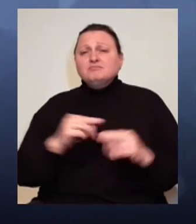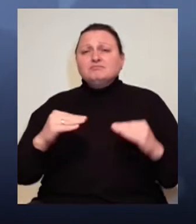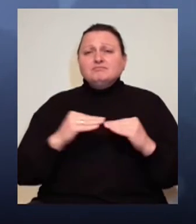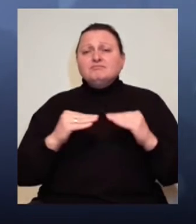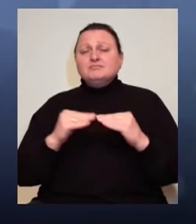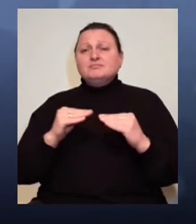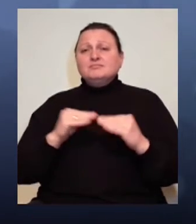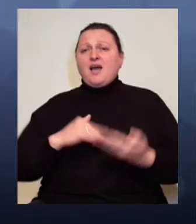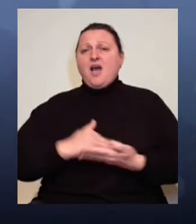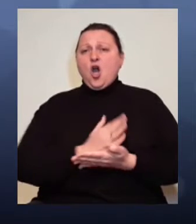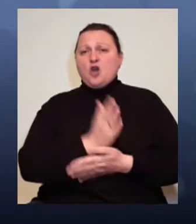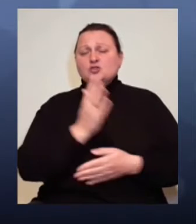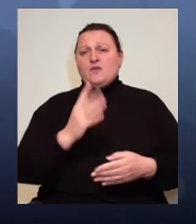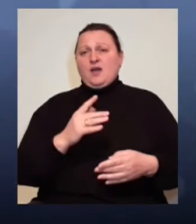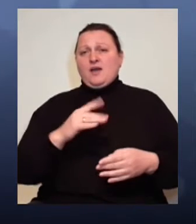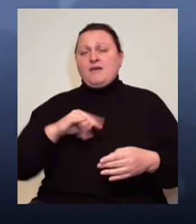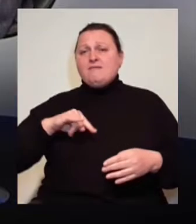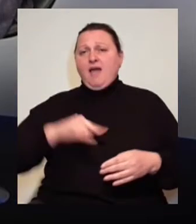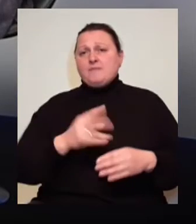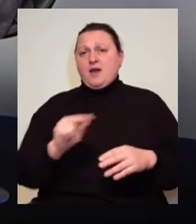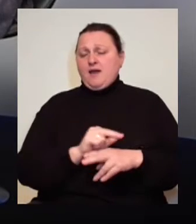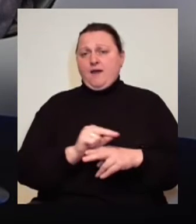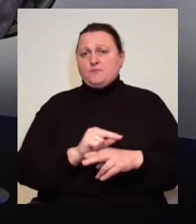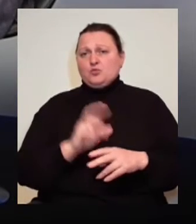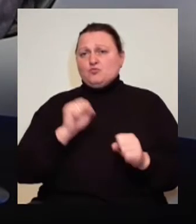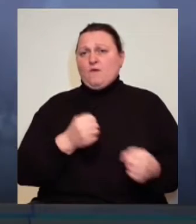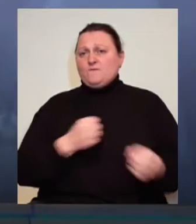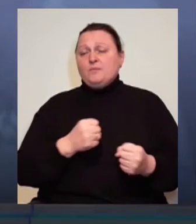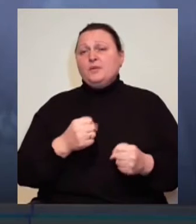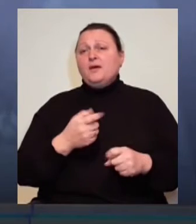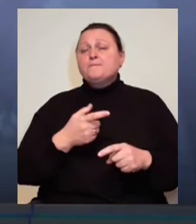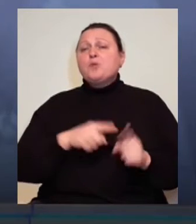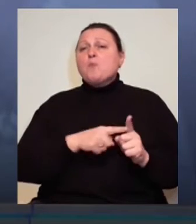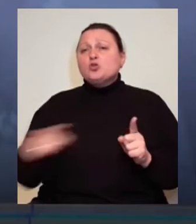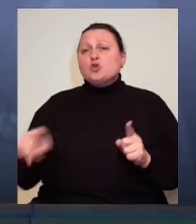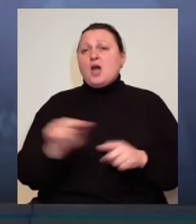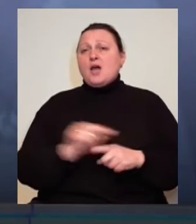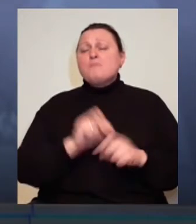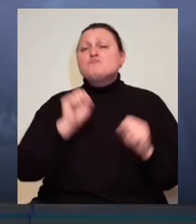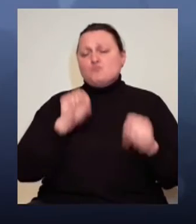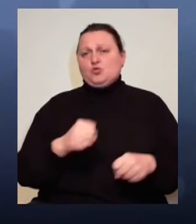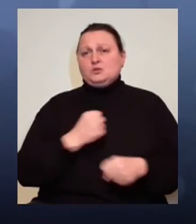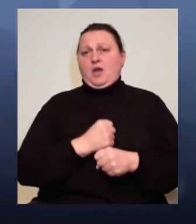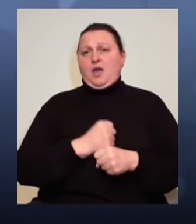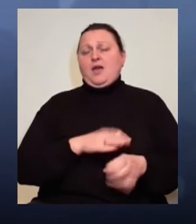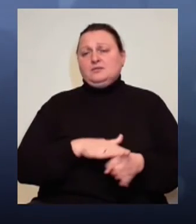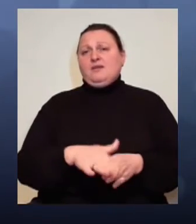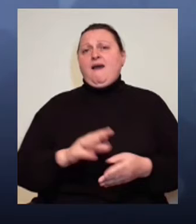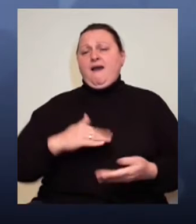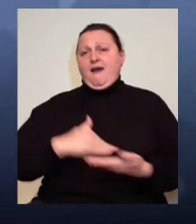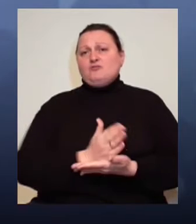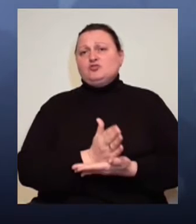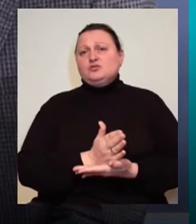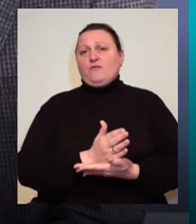навіть ямковий ремонт може це витримувати. Але у нас, тобто поточний ремонт може бути якісним? Може бути якісним. І що означає